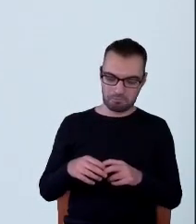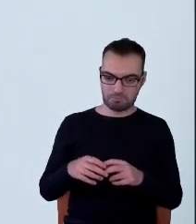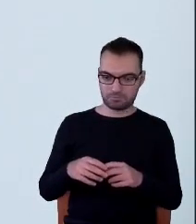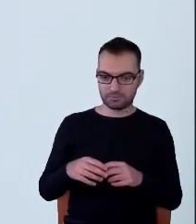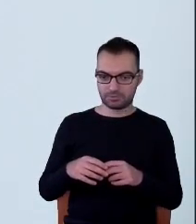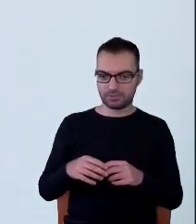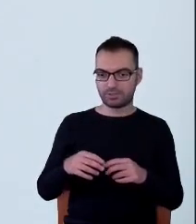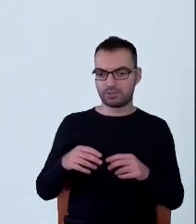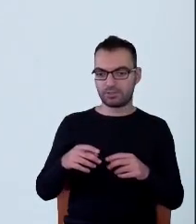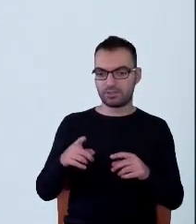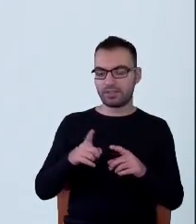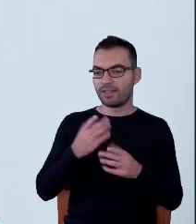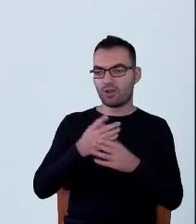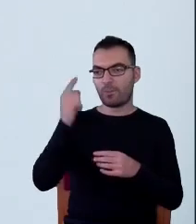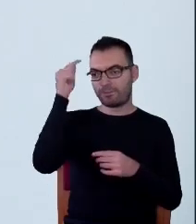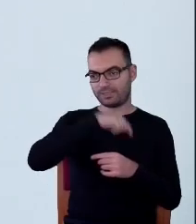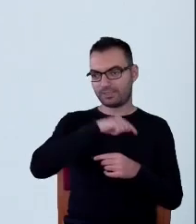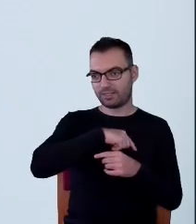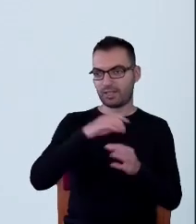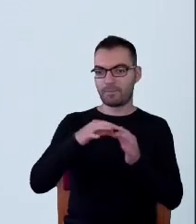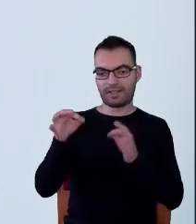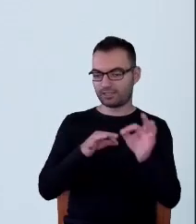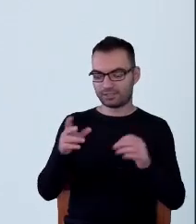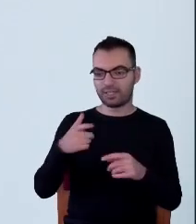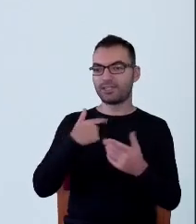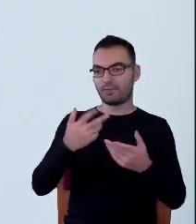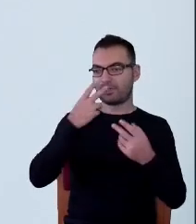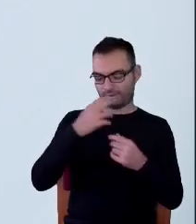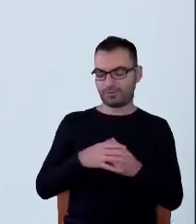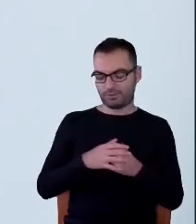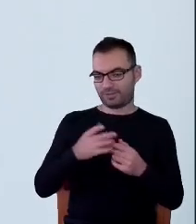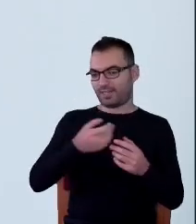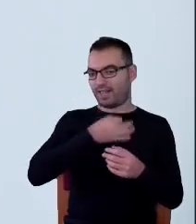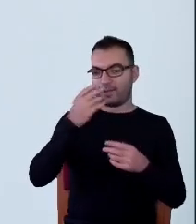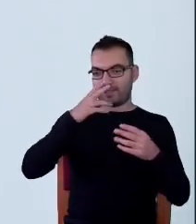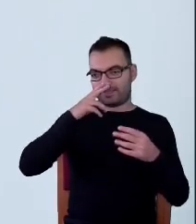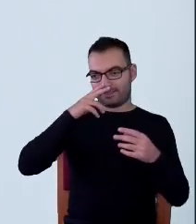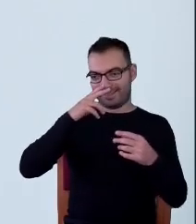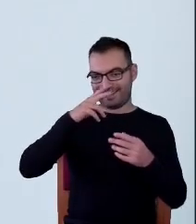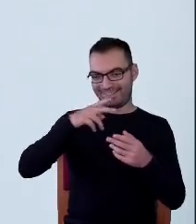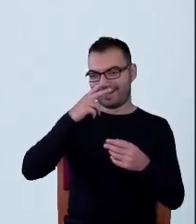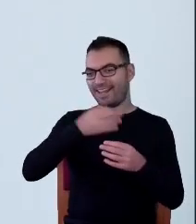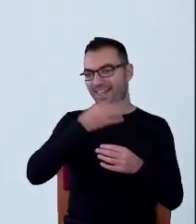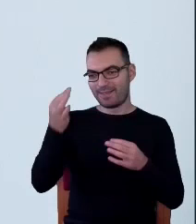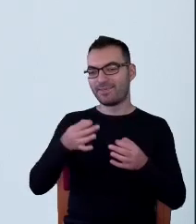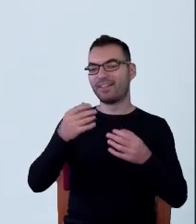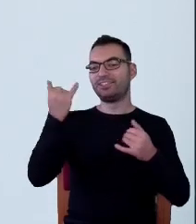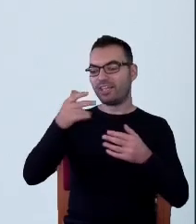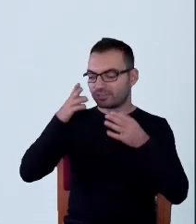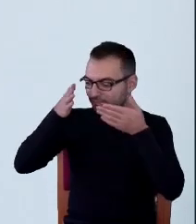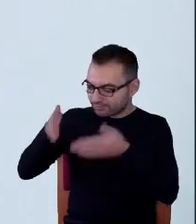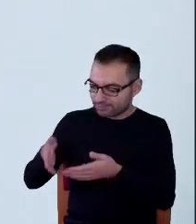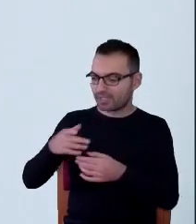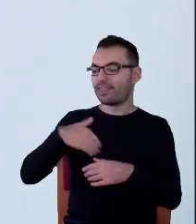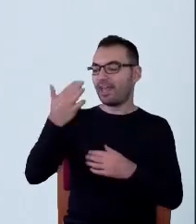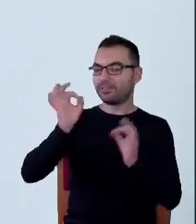testowych, wynikach badań psychometrycznych, aby zrozumieć i spojrzeć holistycznie na to, jak dziecko funkcjonuje, żeby zapewnić mu